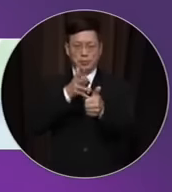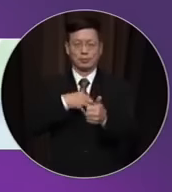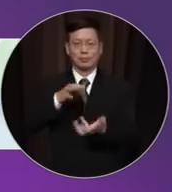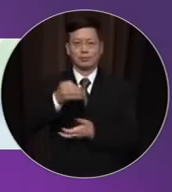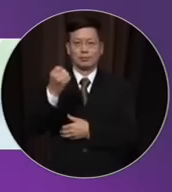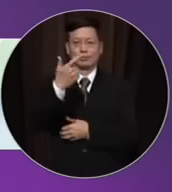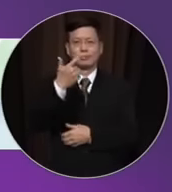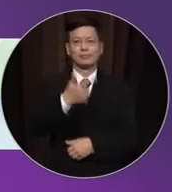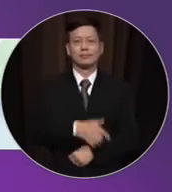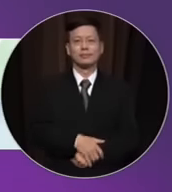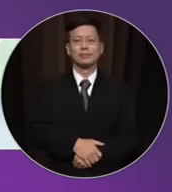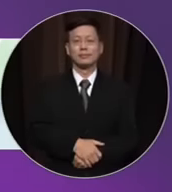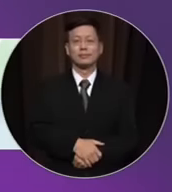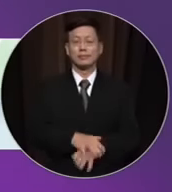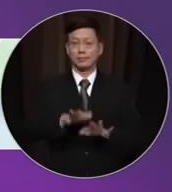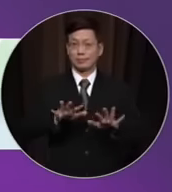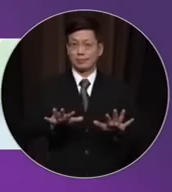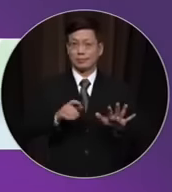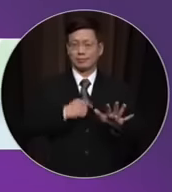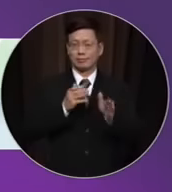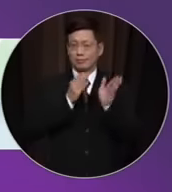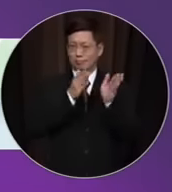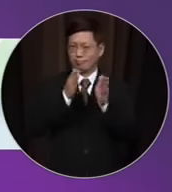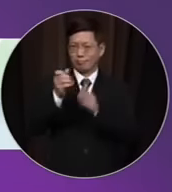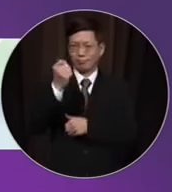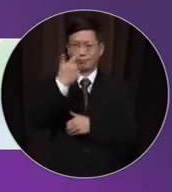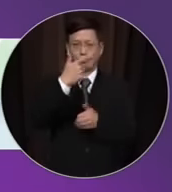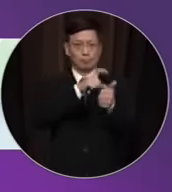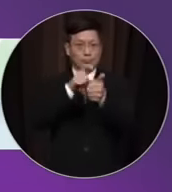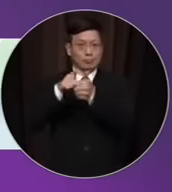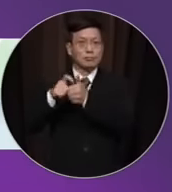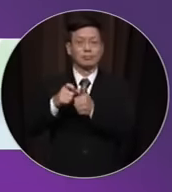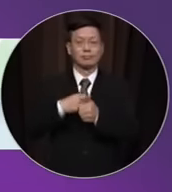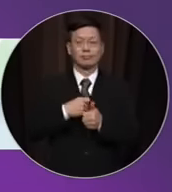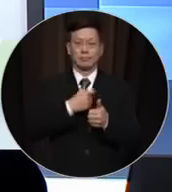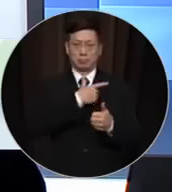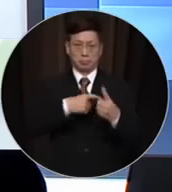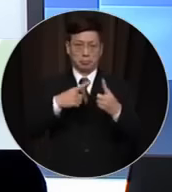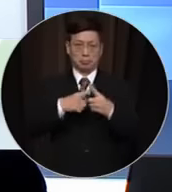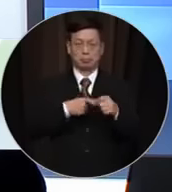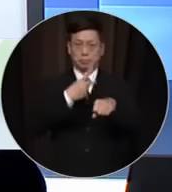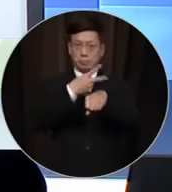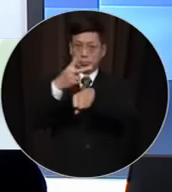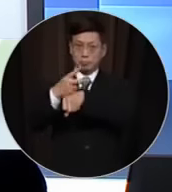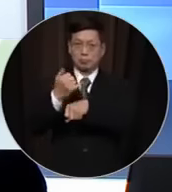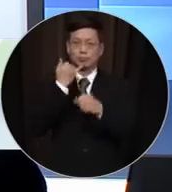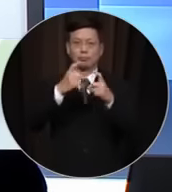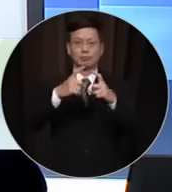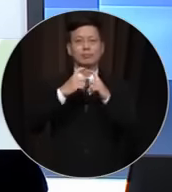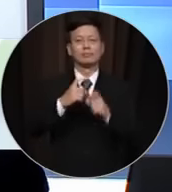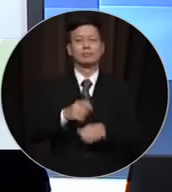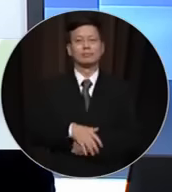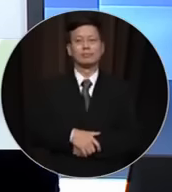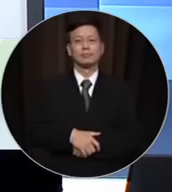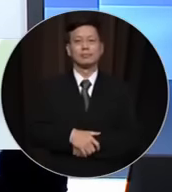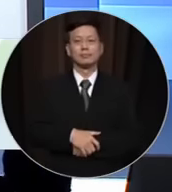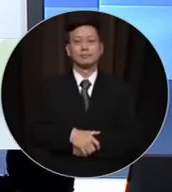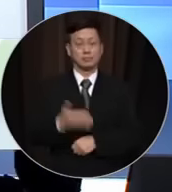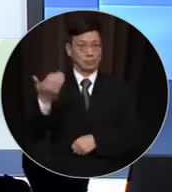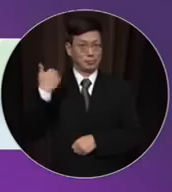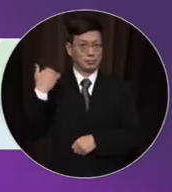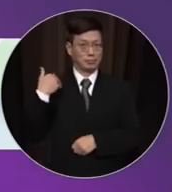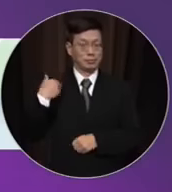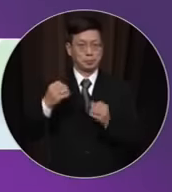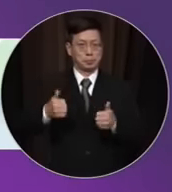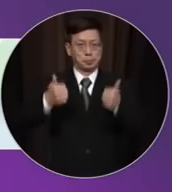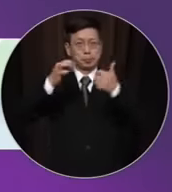提问的题目。好，今天针对这6个题目，每个候选人都会有2分钟可以回答的时间。那么根据之前的规则